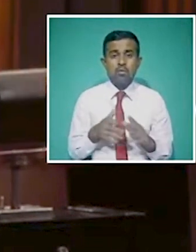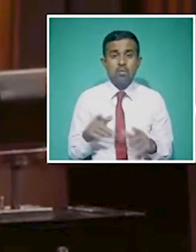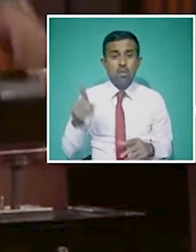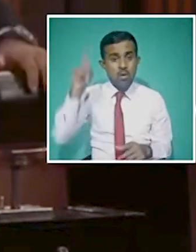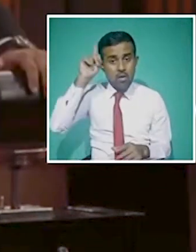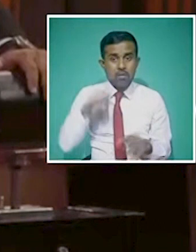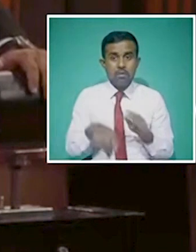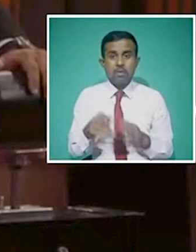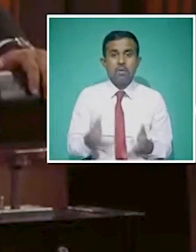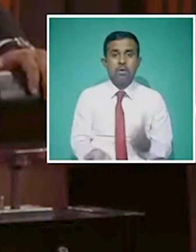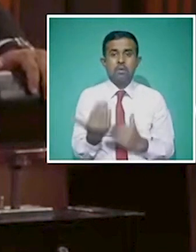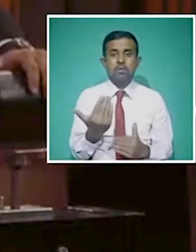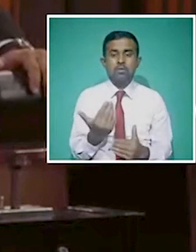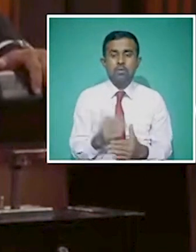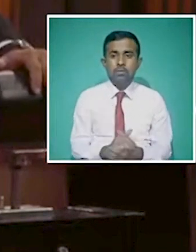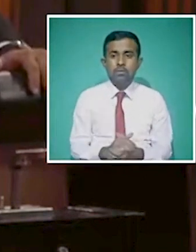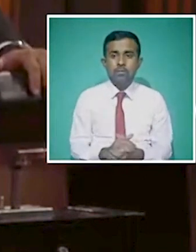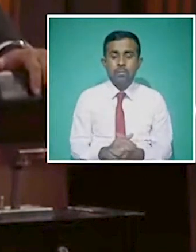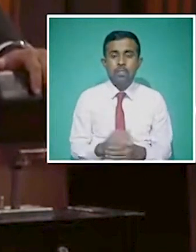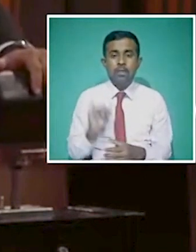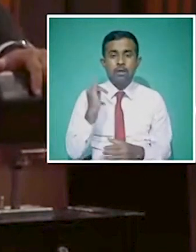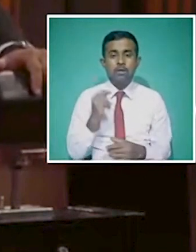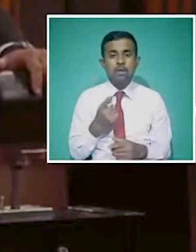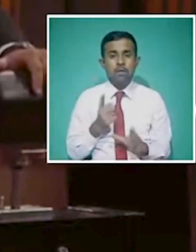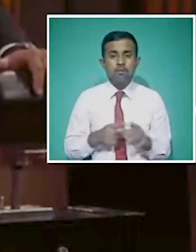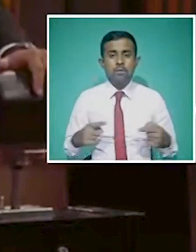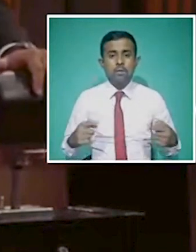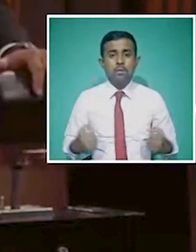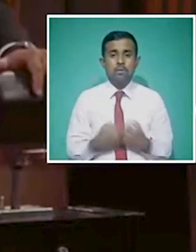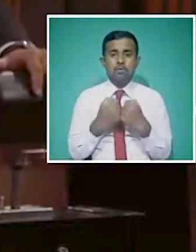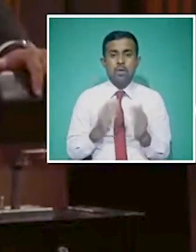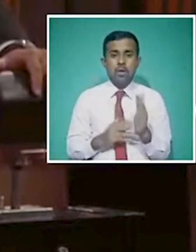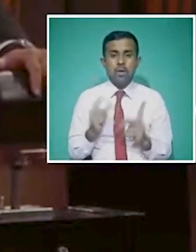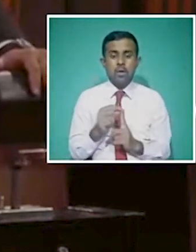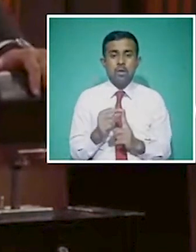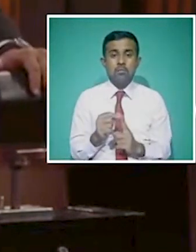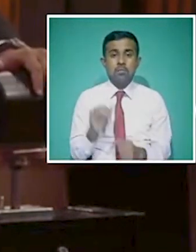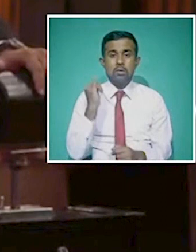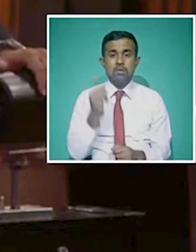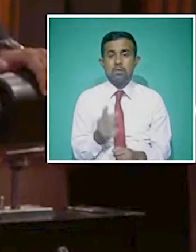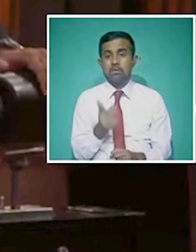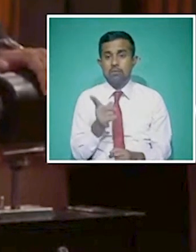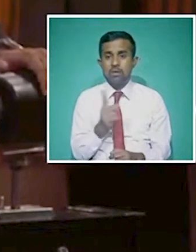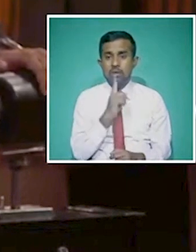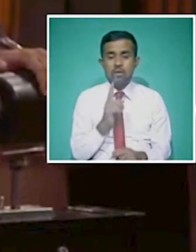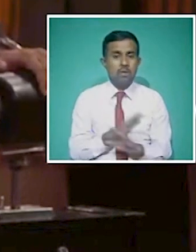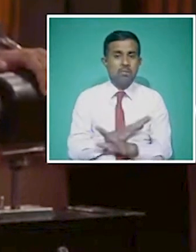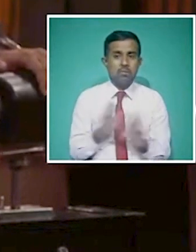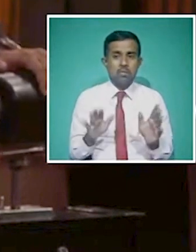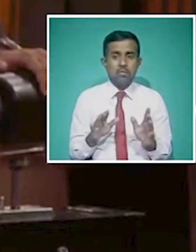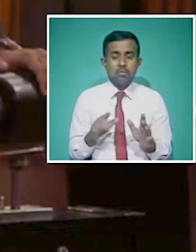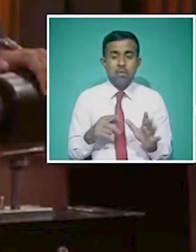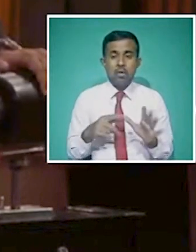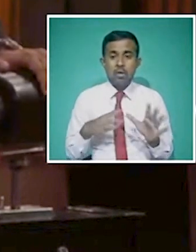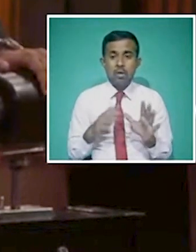ඉතින් හරකටත් යන්න තැනක් තියෙන්න ඕනේ. ඉතින් ඒක නිසා නිලධාරීන් නිතරම ගැටෙනවා. අපි දැක්ක ඇමතිවරු කියලා නිලධාරීන්ට සම්ඩි පාට දානවා. ඉතින් ඒ වගේ නැතුව මම නම් කියන්නේ මේ